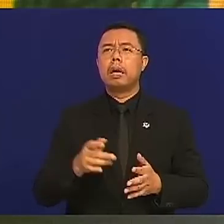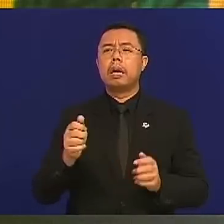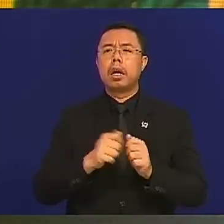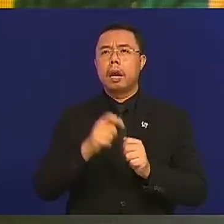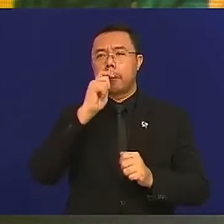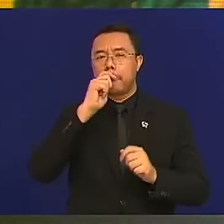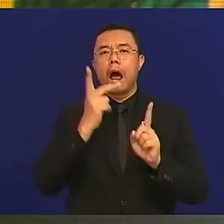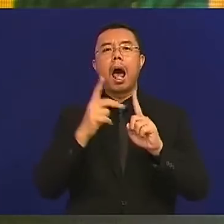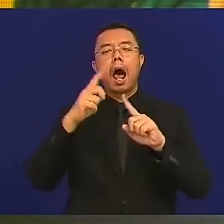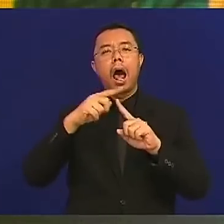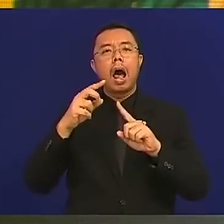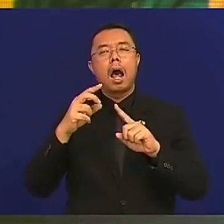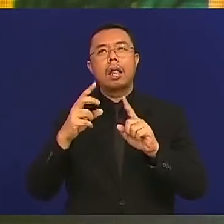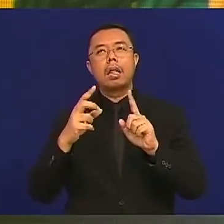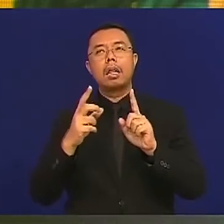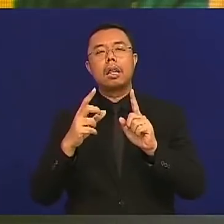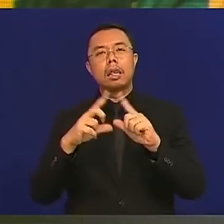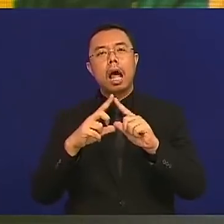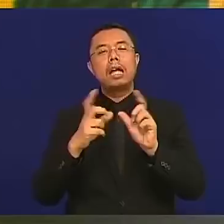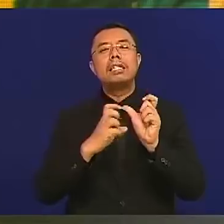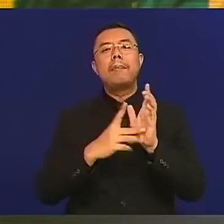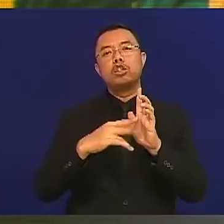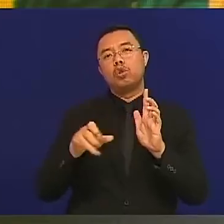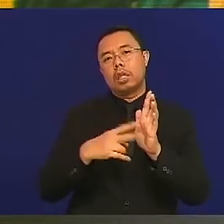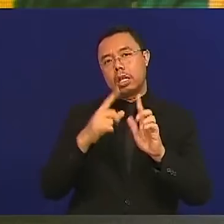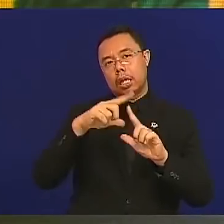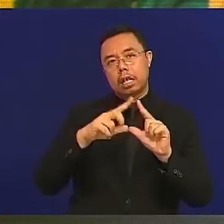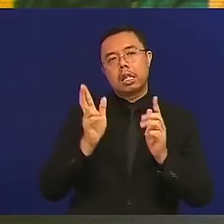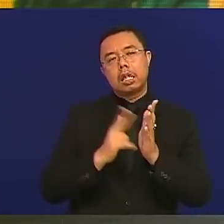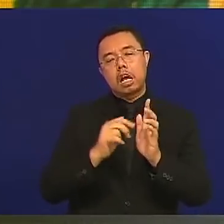Bapak Hatta Simanjuntak yang sekarang sudah ada di surga.